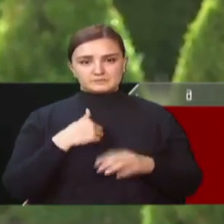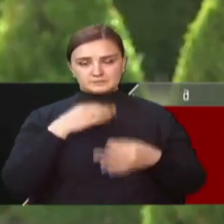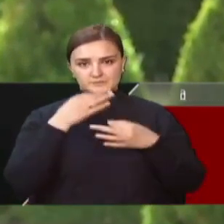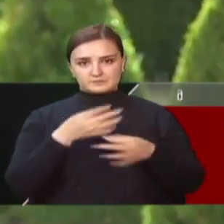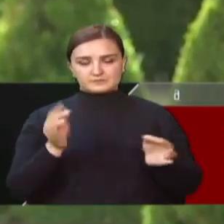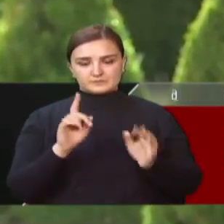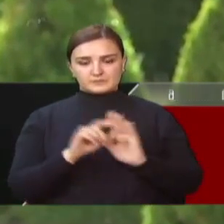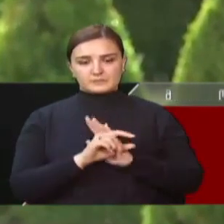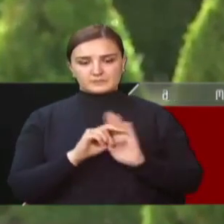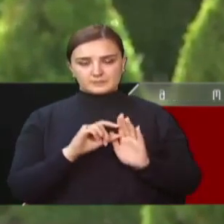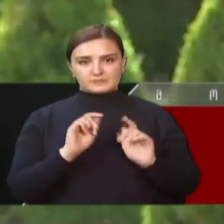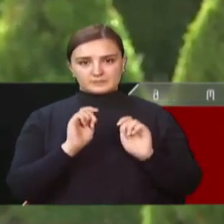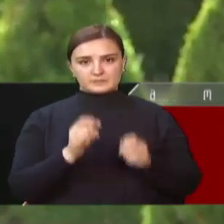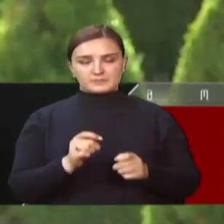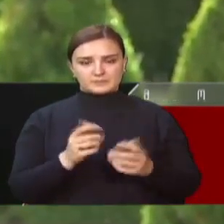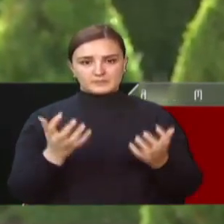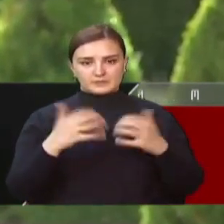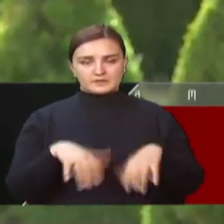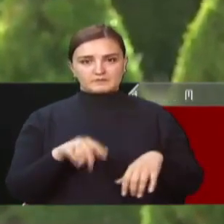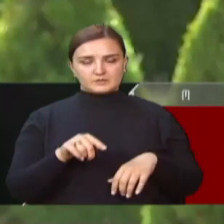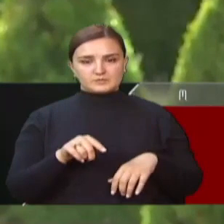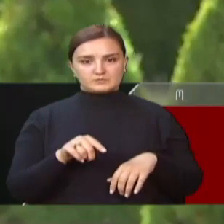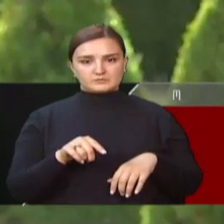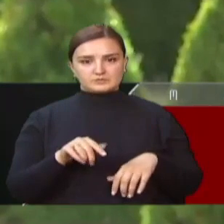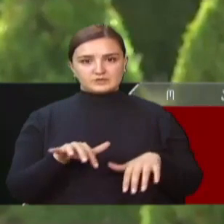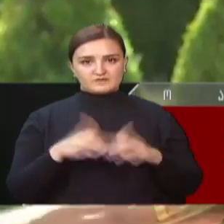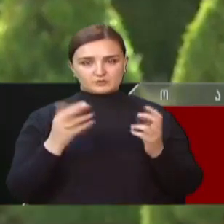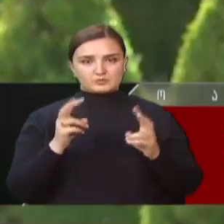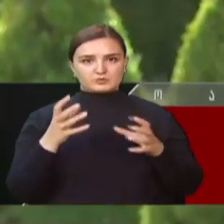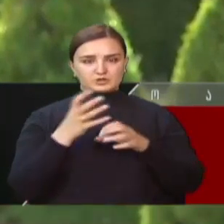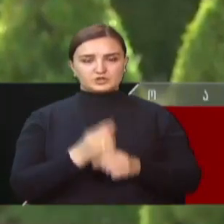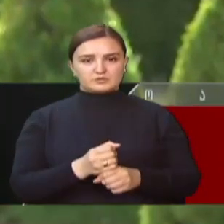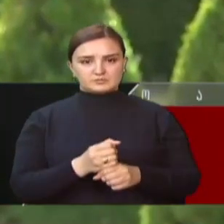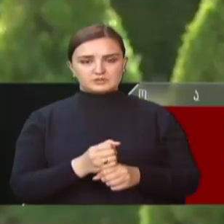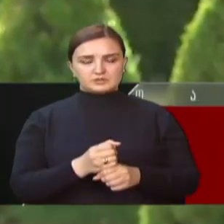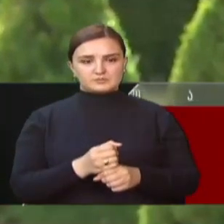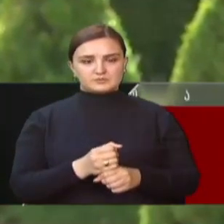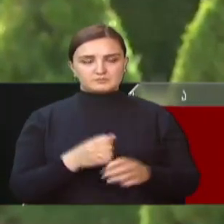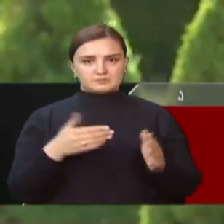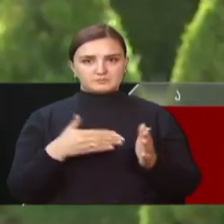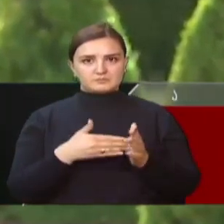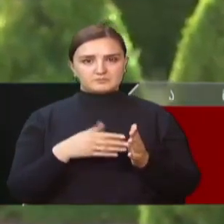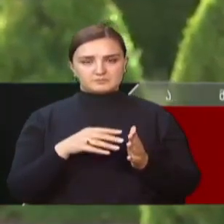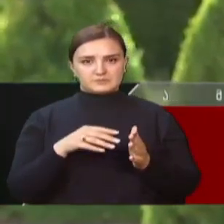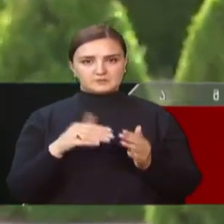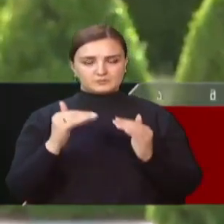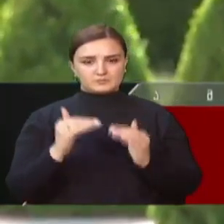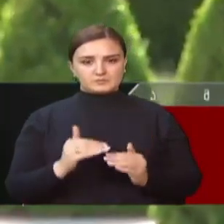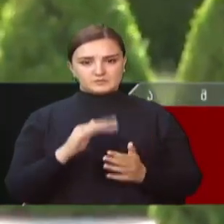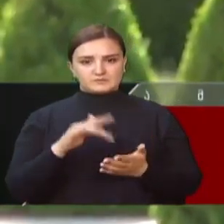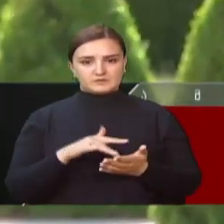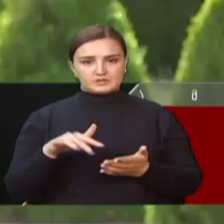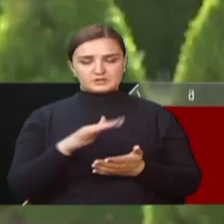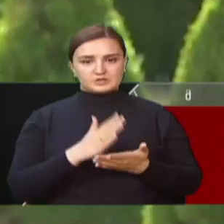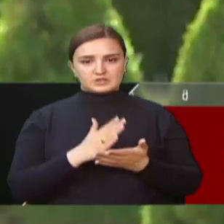რომ სტატუსის მონიჭება ავტომატურად შეამცირებს და იყოს მინიმუმამდე ქვეყნის შინით